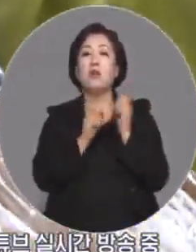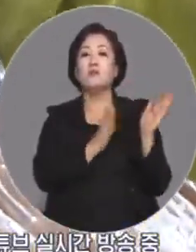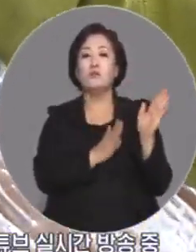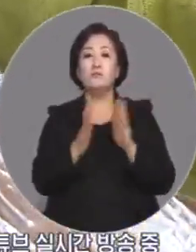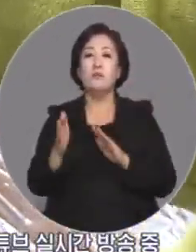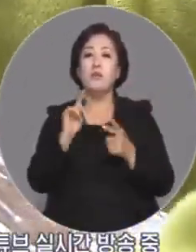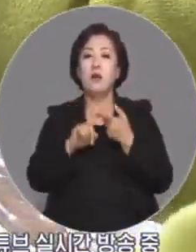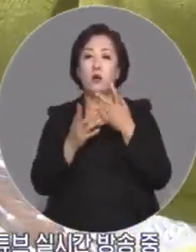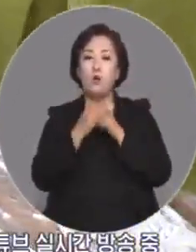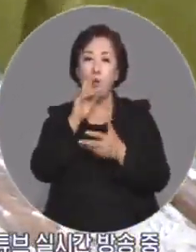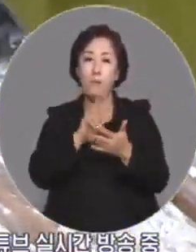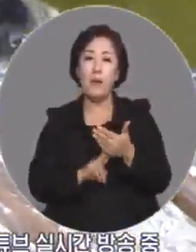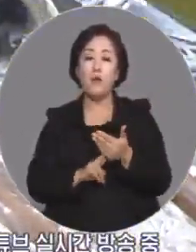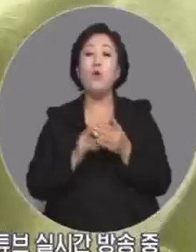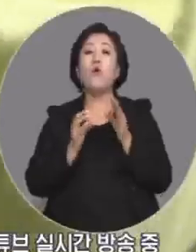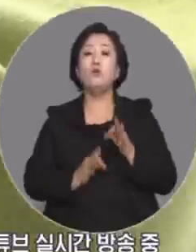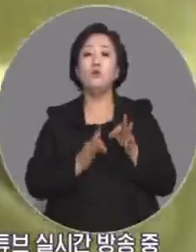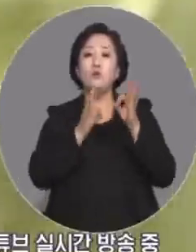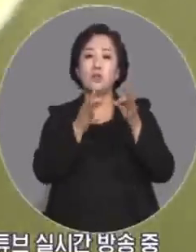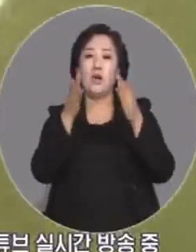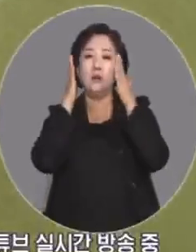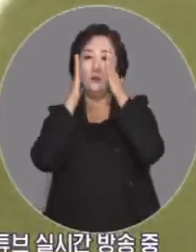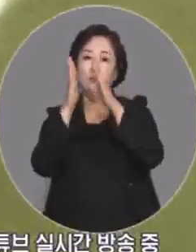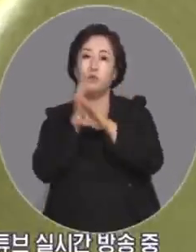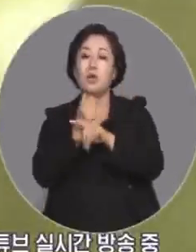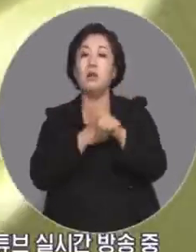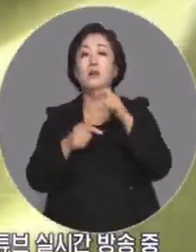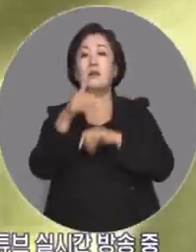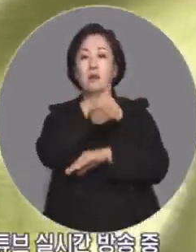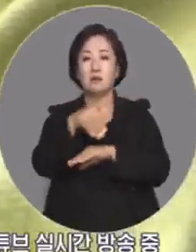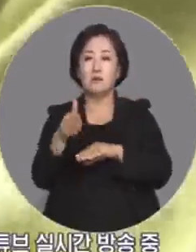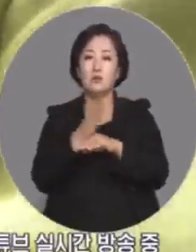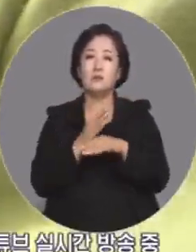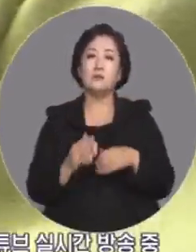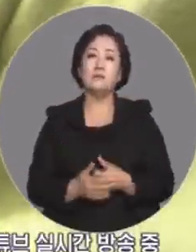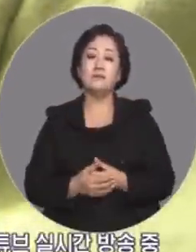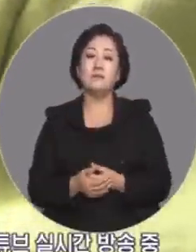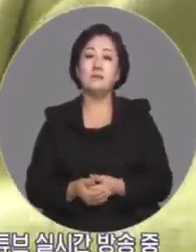판로 개척과 투자 유치 등을 지원할 계획입니다. UBC 뉴스 신혜지입니다.